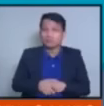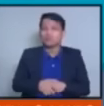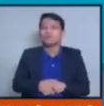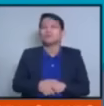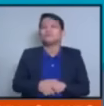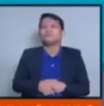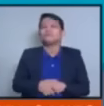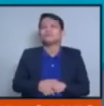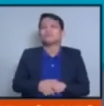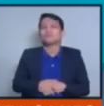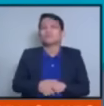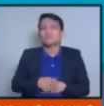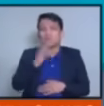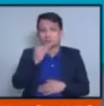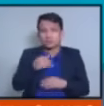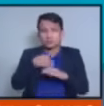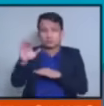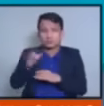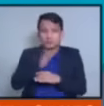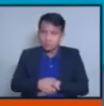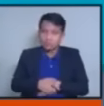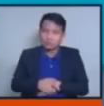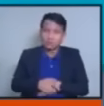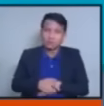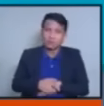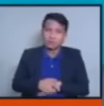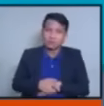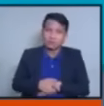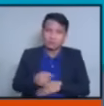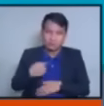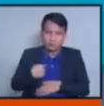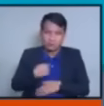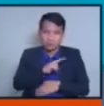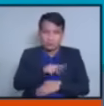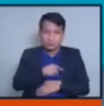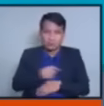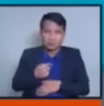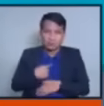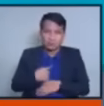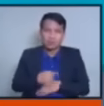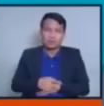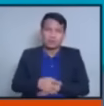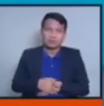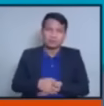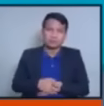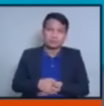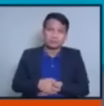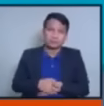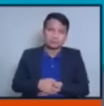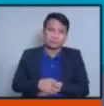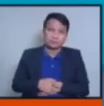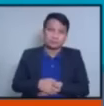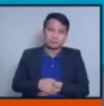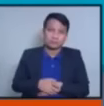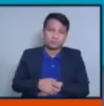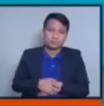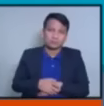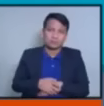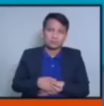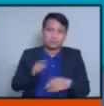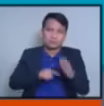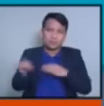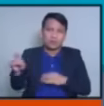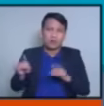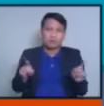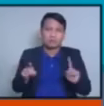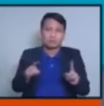sir. Okay. Sino nagpapunta ho sa inyo sa Iloilo, sir? Ako po mismo, sir. Ang ano, sir? Ang lumayo mismo, sir. Kaya nga po,